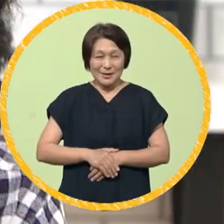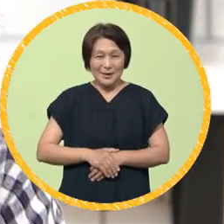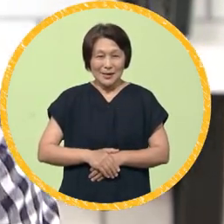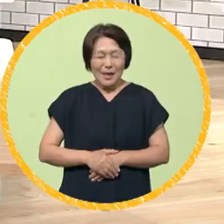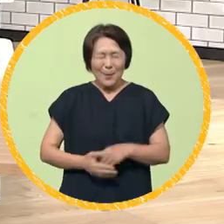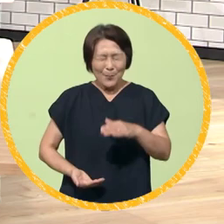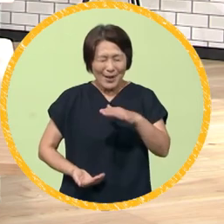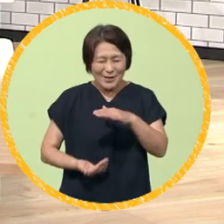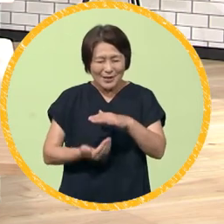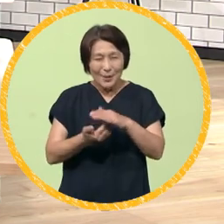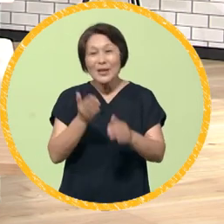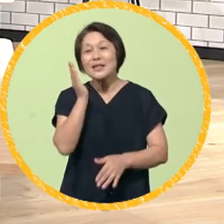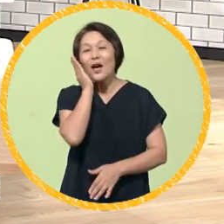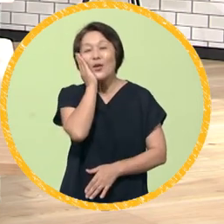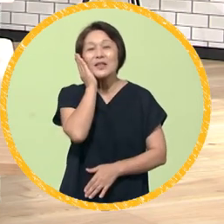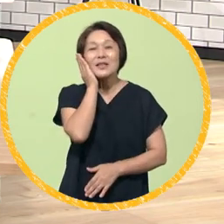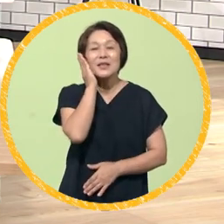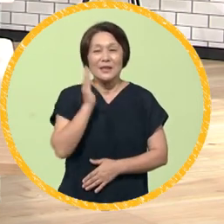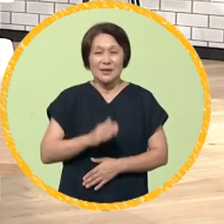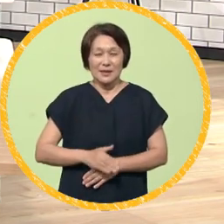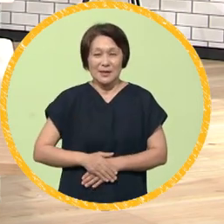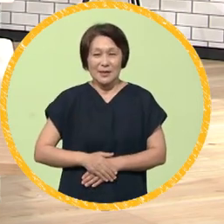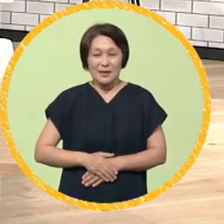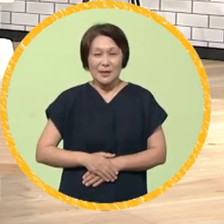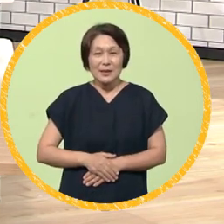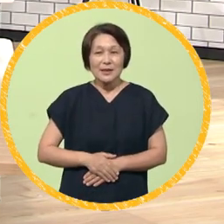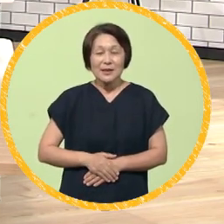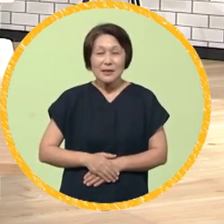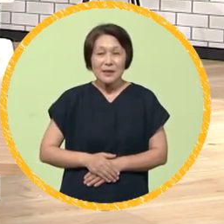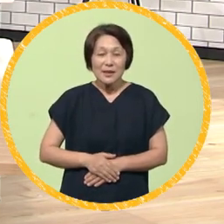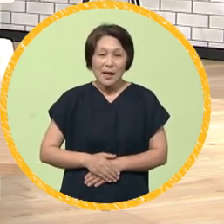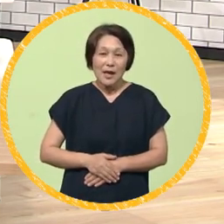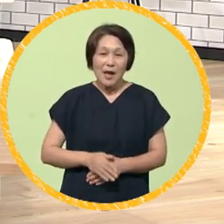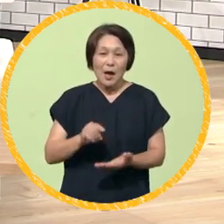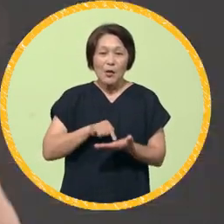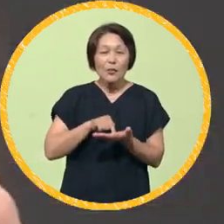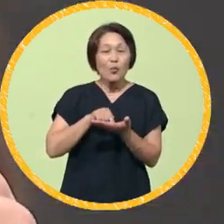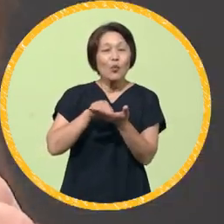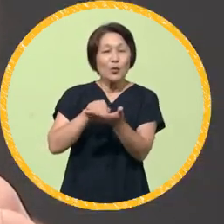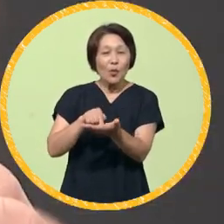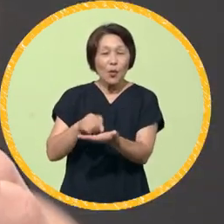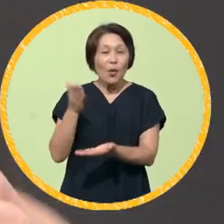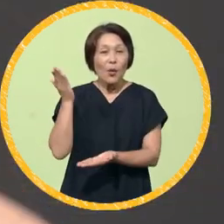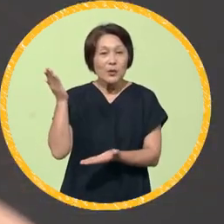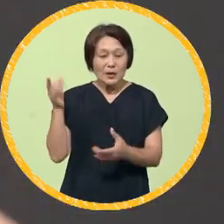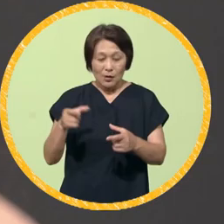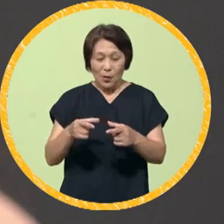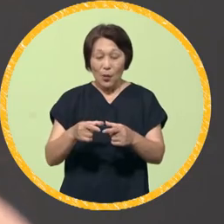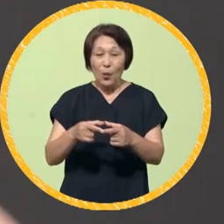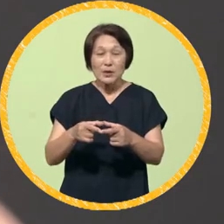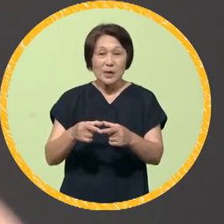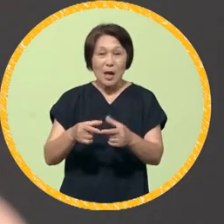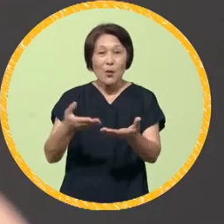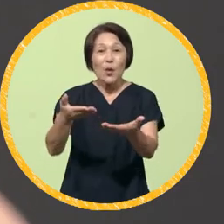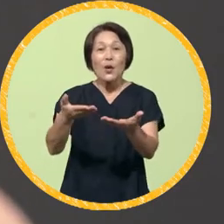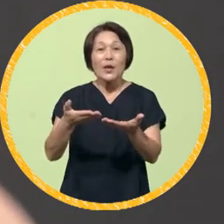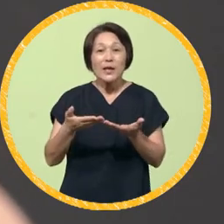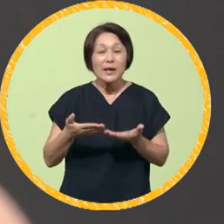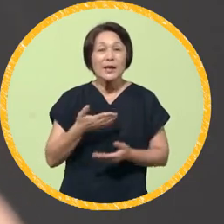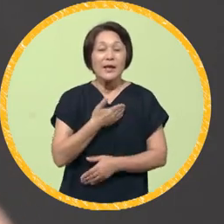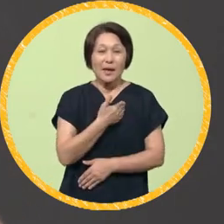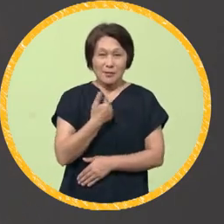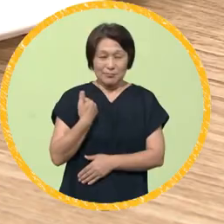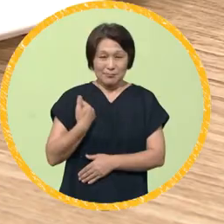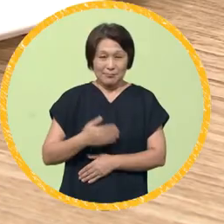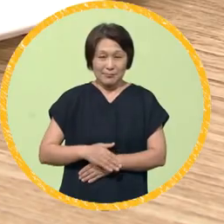ね。 あ、すごい。 でコラボメニューを頼むとこのコースターもいただけて、ね、 可愛いよなこれ。